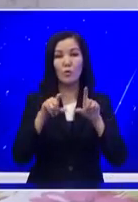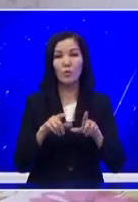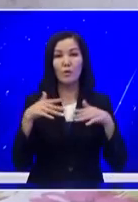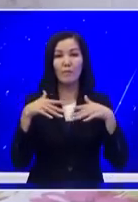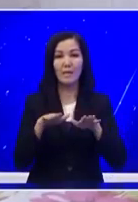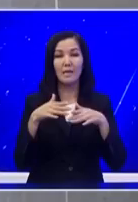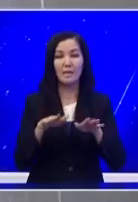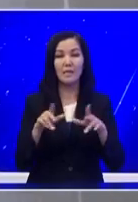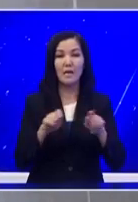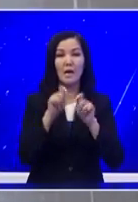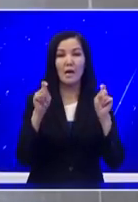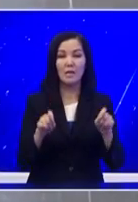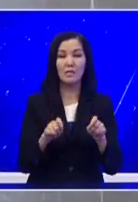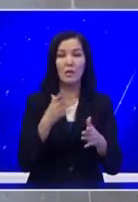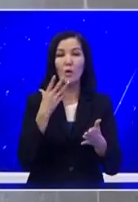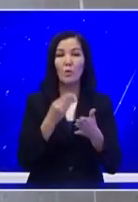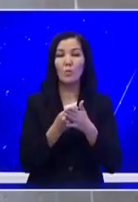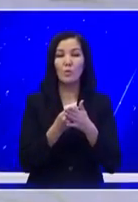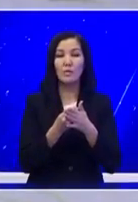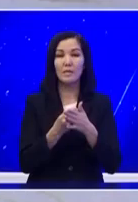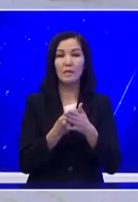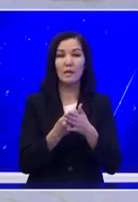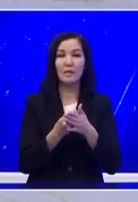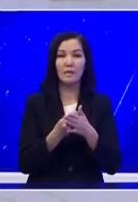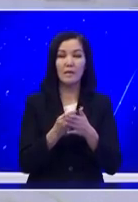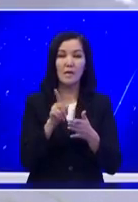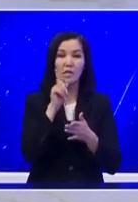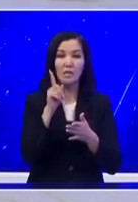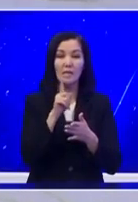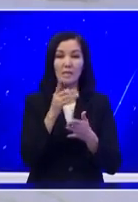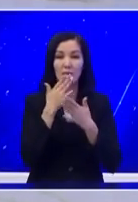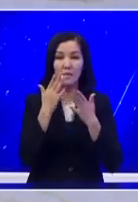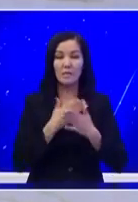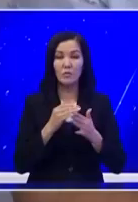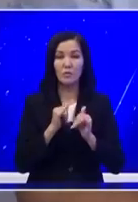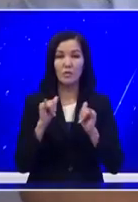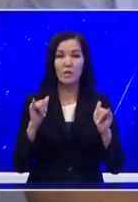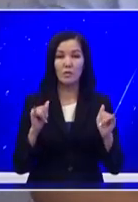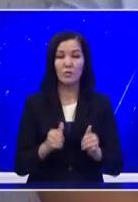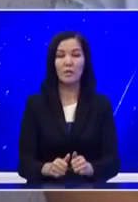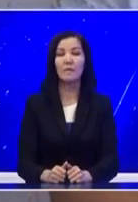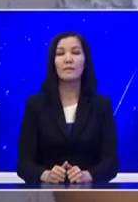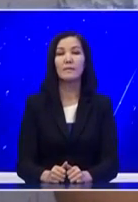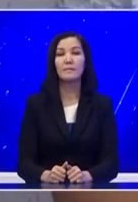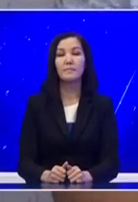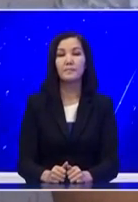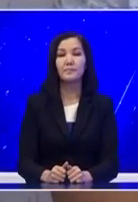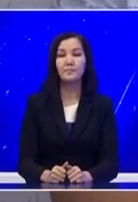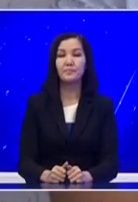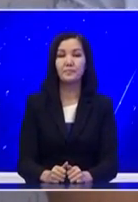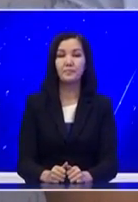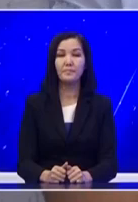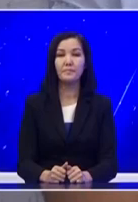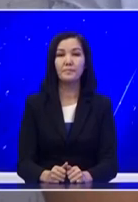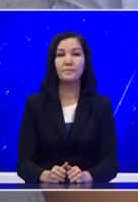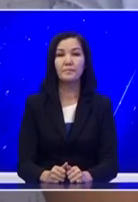тігіншілік кәсібін ашып алған. Ол өзінің тігінге деген жас кездегі құштарлығын дамытуда. 2019 году я